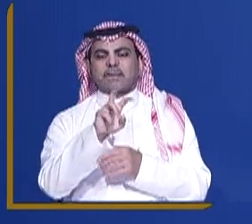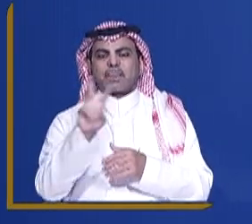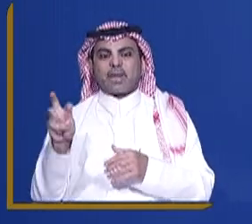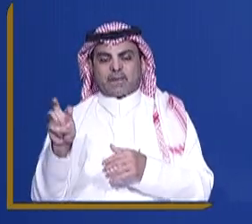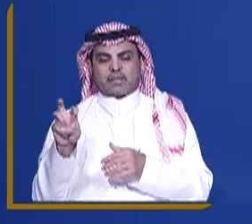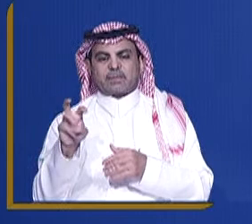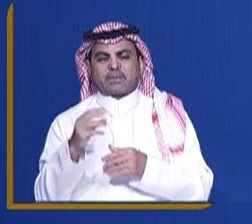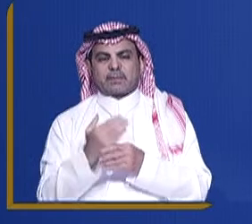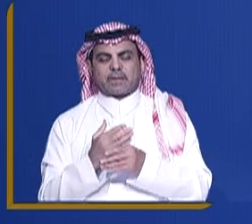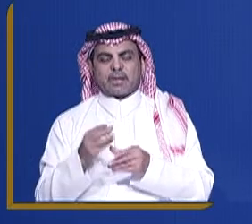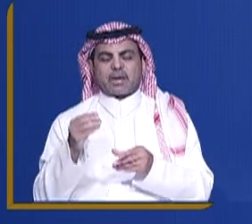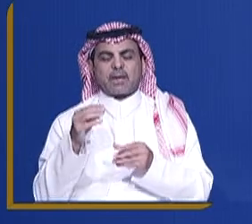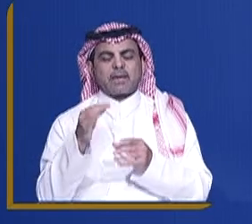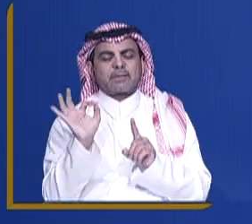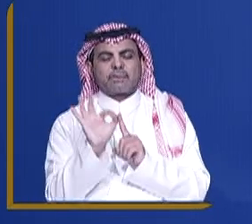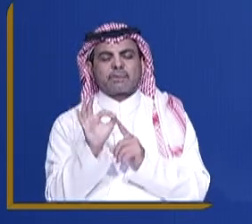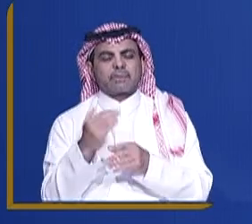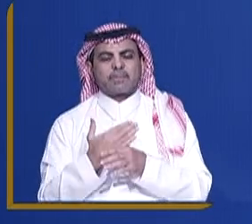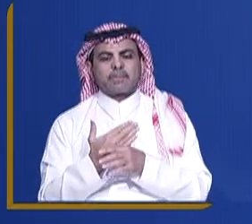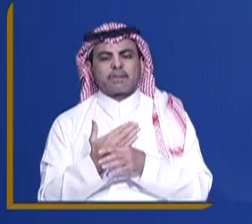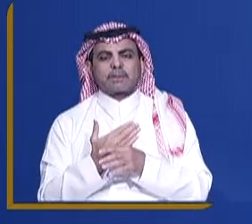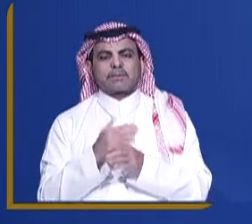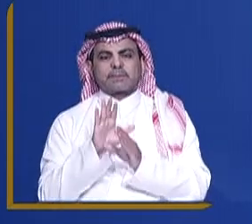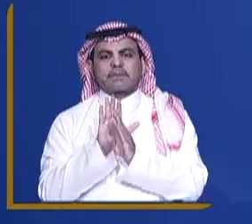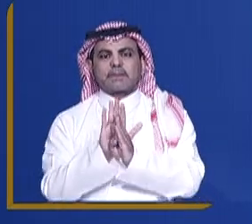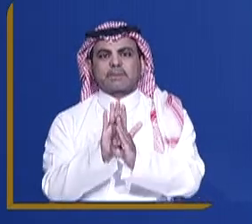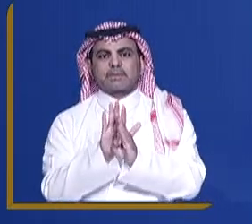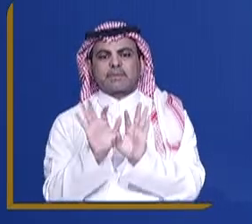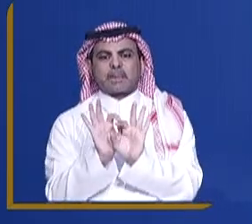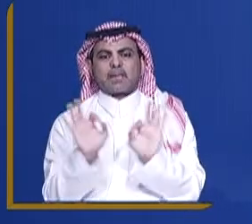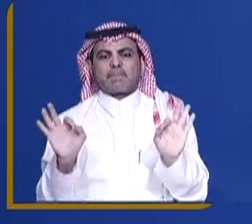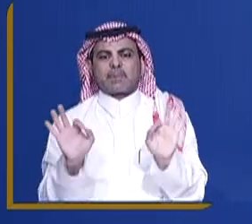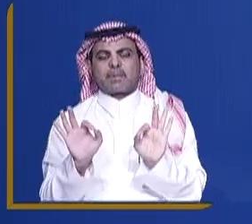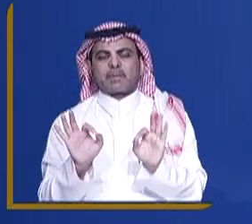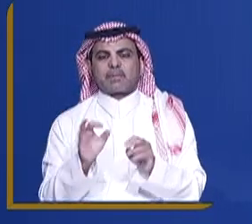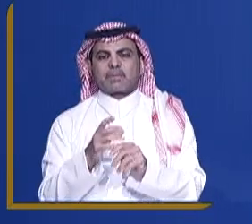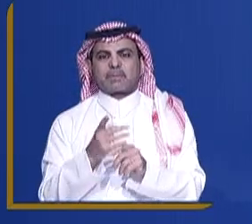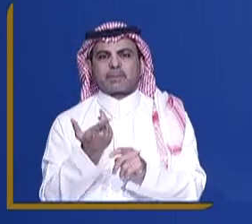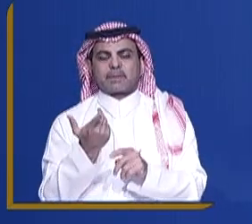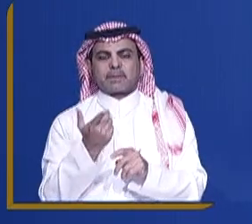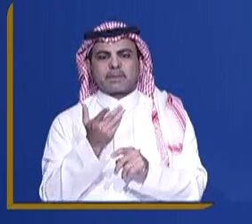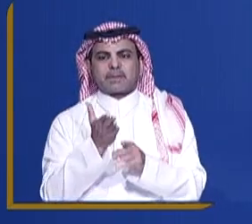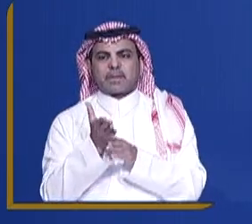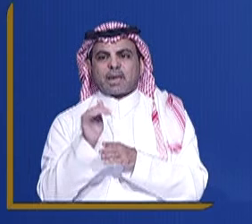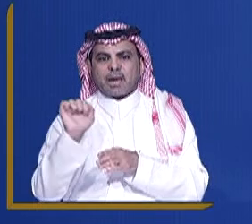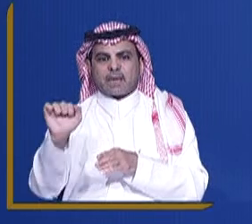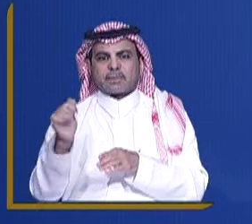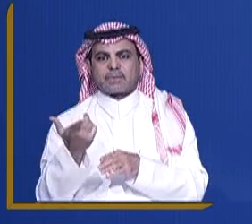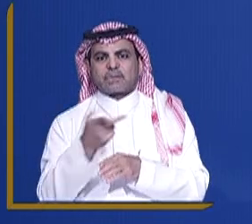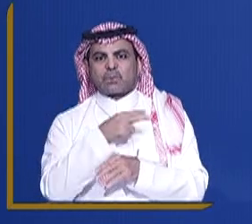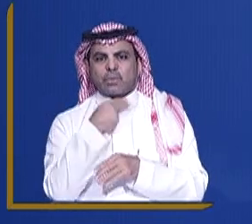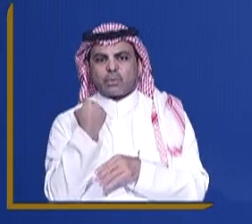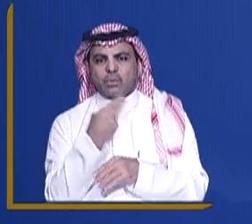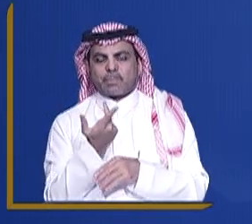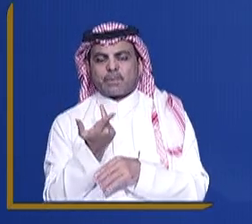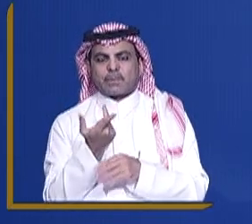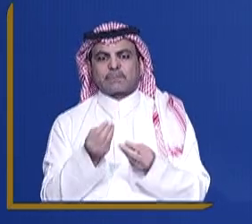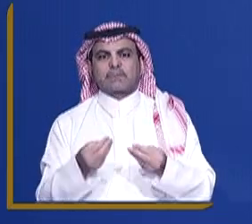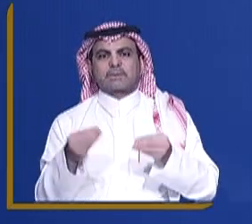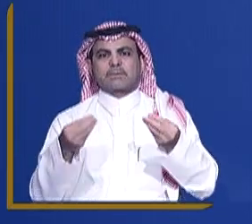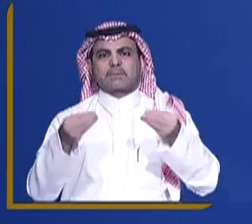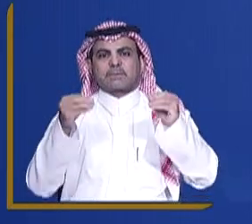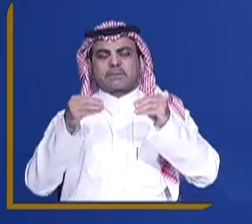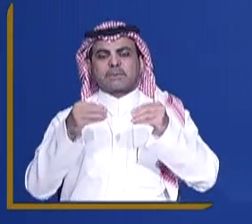2030، والهدف منه في الواقع هو دعم التكامل ما بين القطاع الخاص والقطاع الحكومي وزيادة